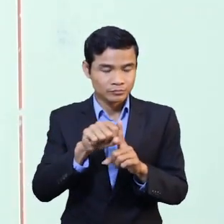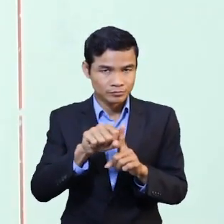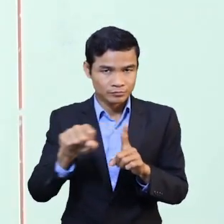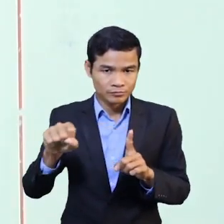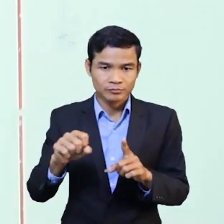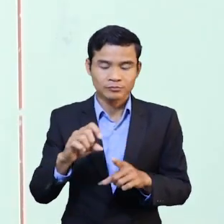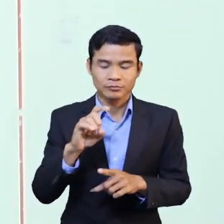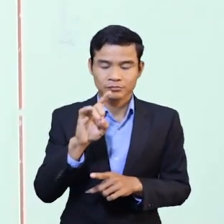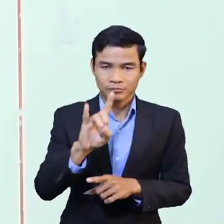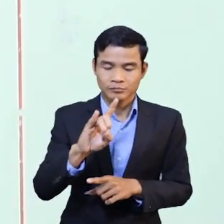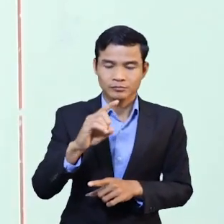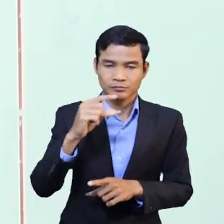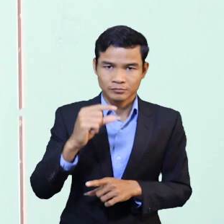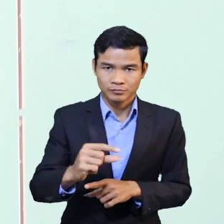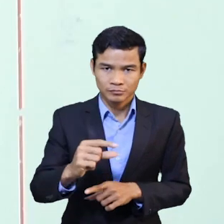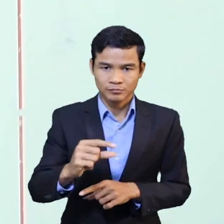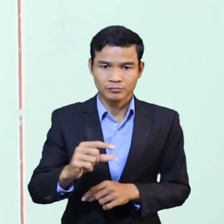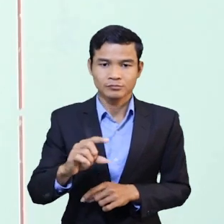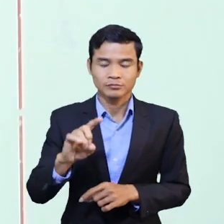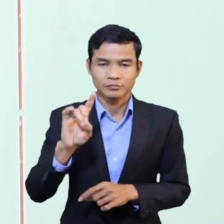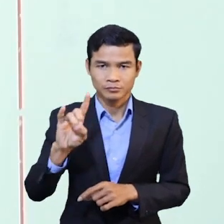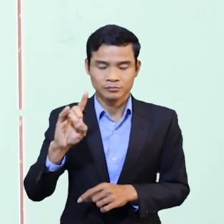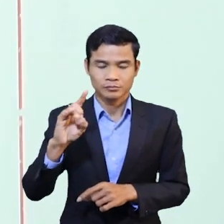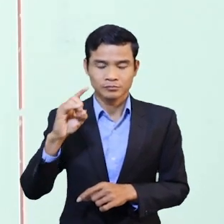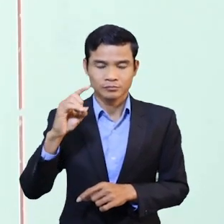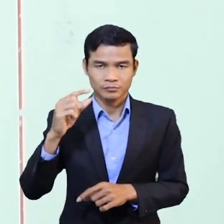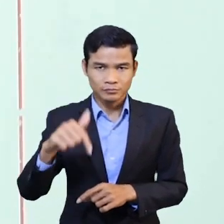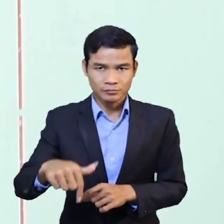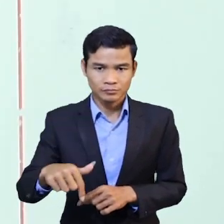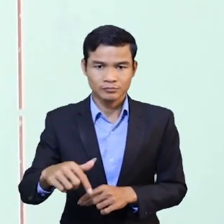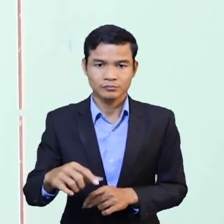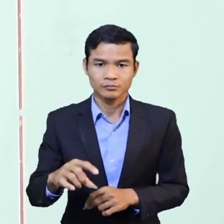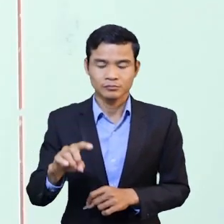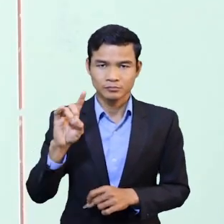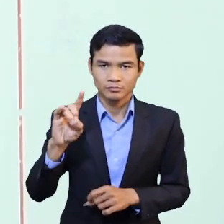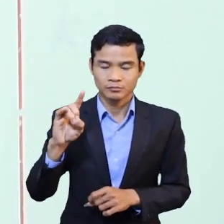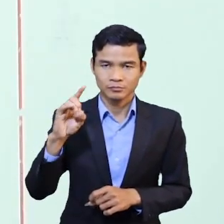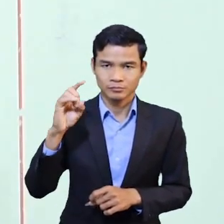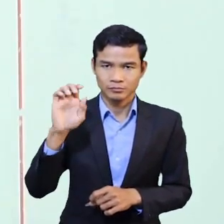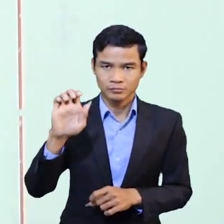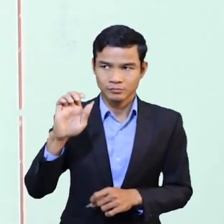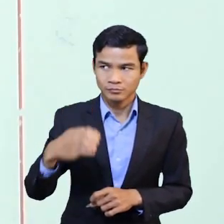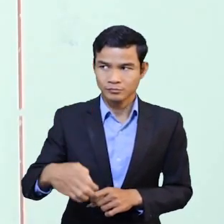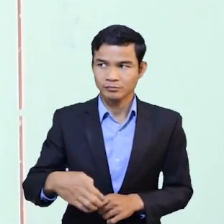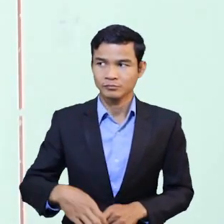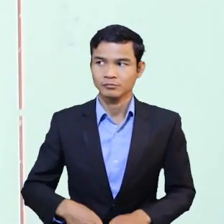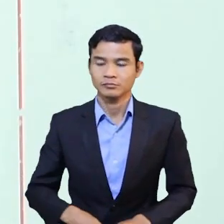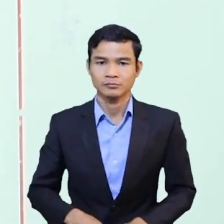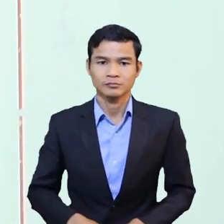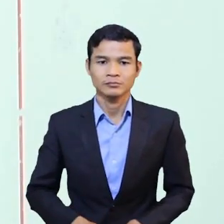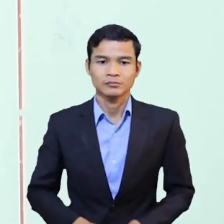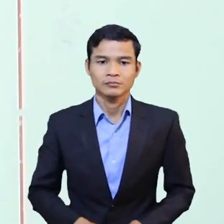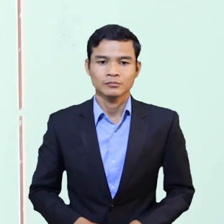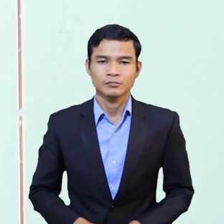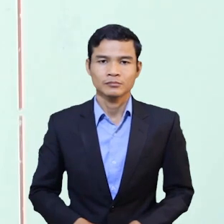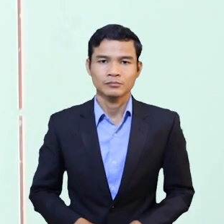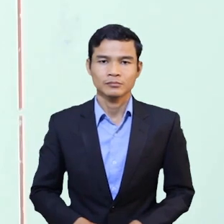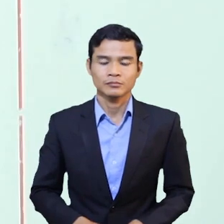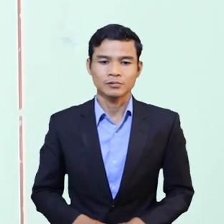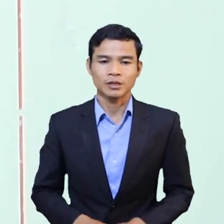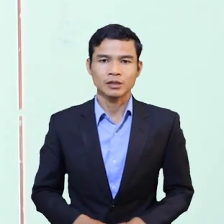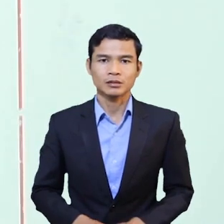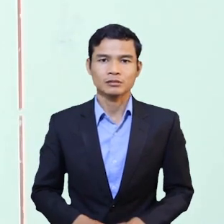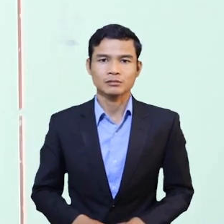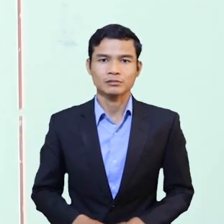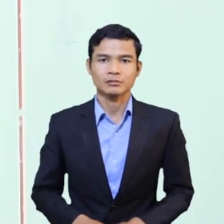โม จึง ก๋อ โม จึง ง๋อ โม จึง จ๋อ จ้า ไอ้ แล้ว กวน ทั้ง อ๊อก นี่ จ้า